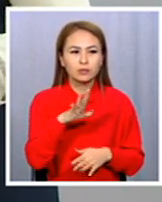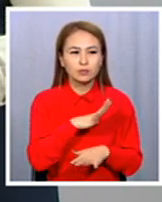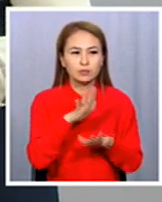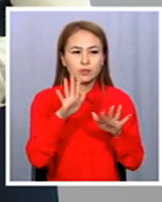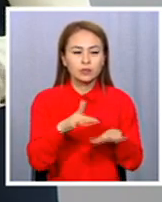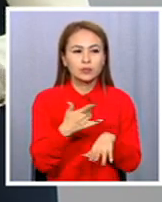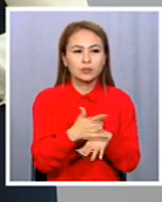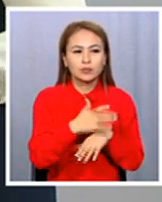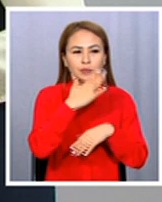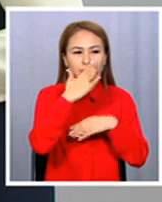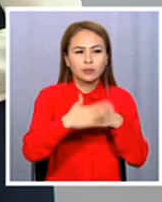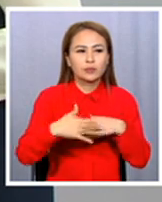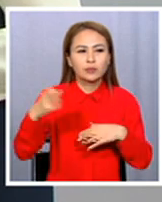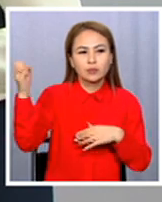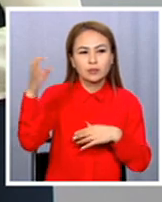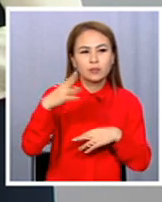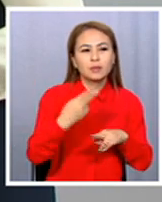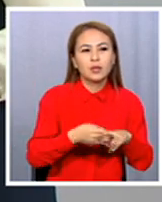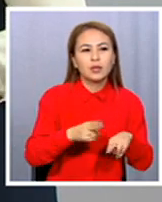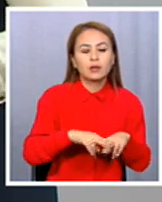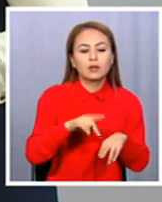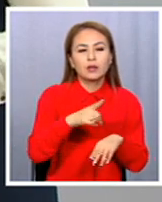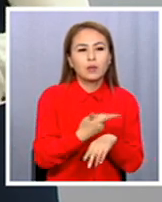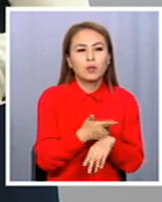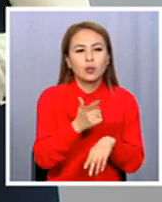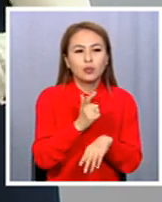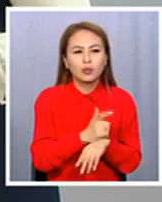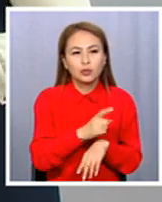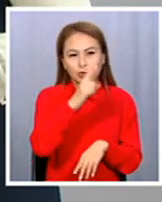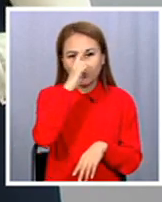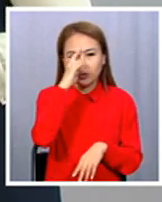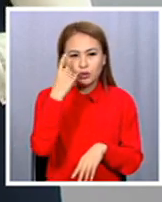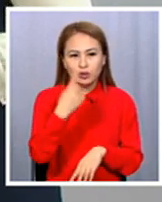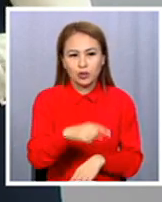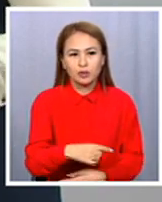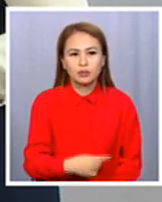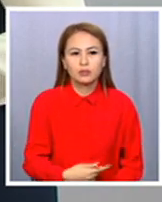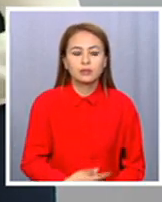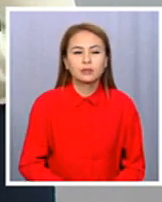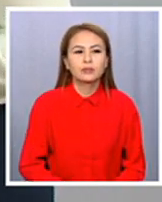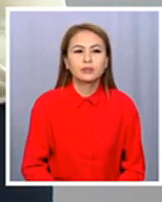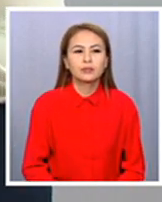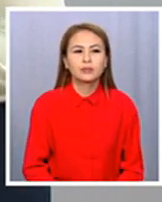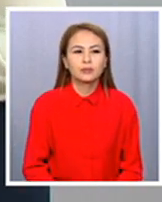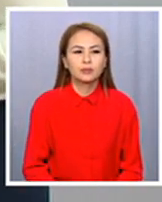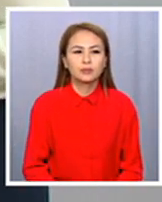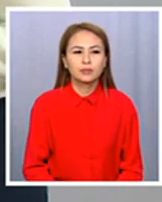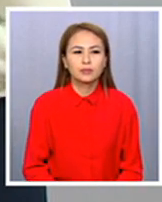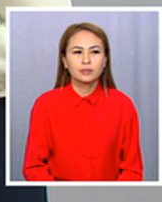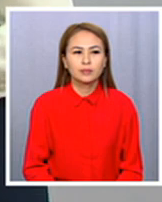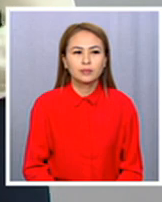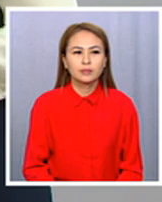расположен очень близко к Солнцу, поэтому там очень жарко.